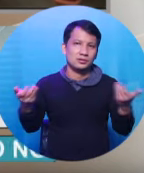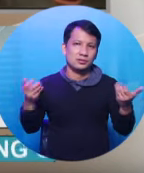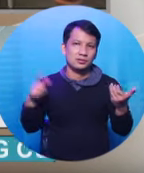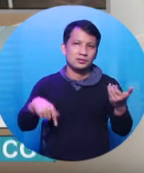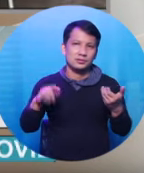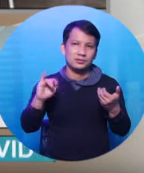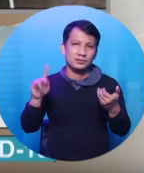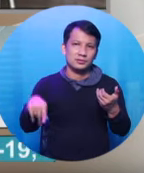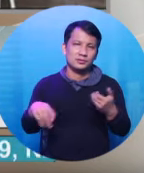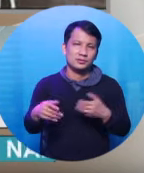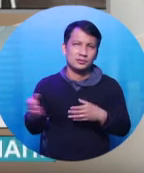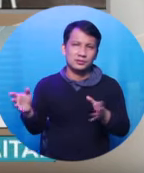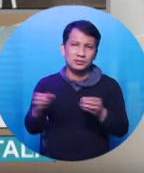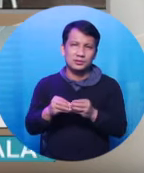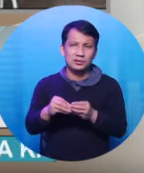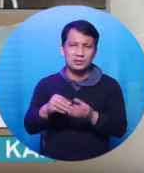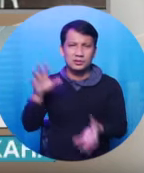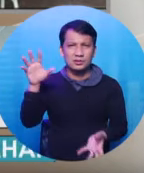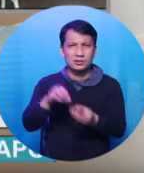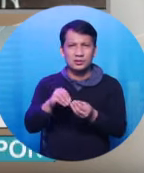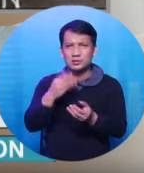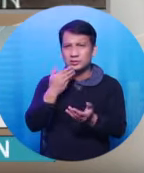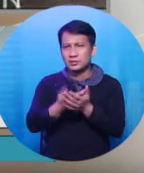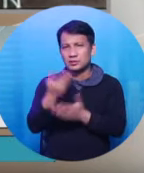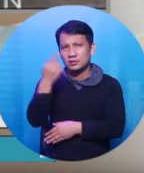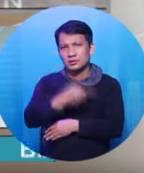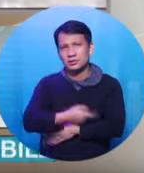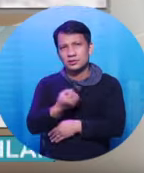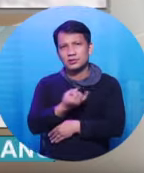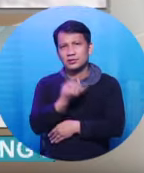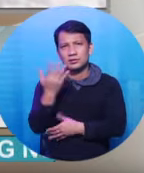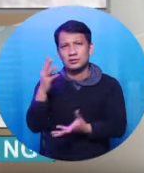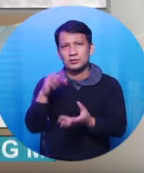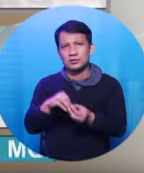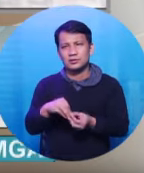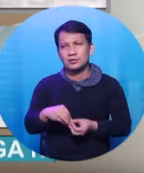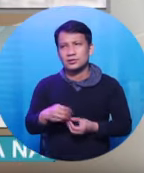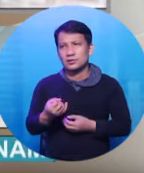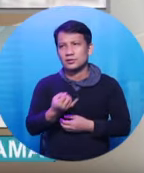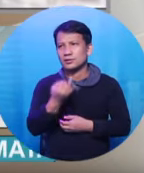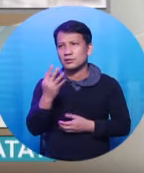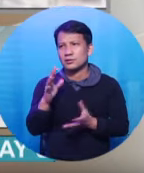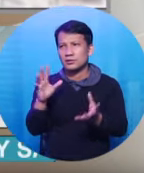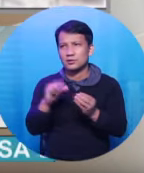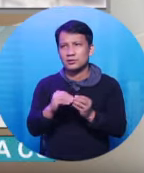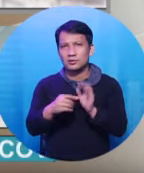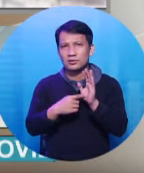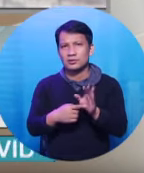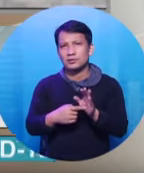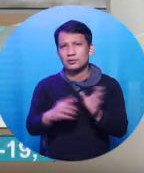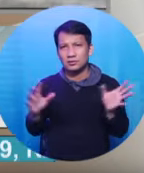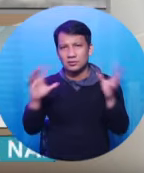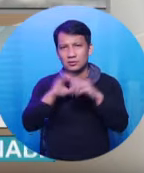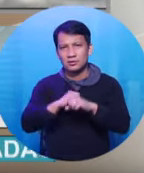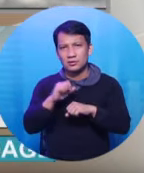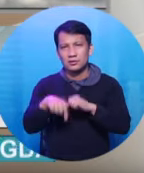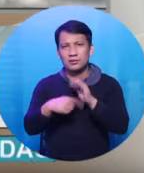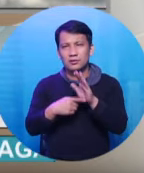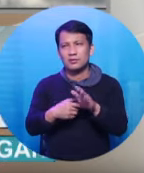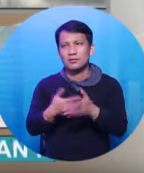kasama yung tip. Pag on a good day, ma'am, kung kasama na yung tip, pati yung lahat-lahat